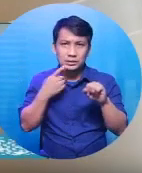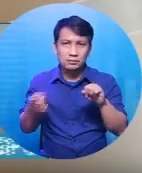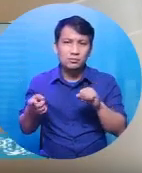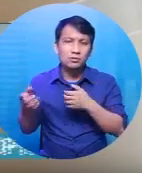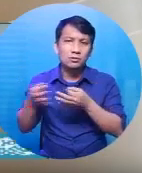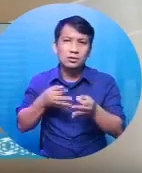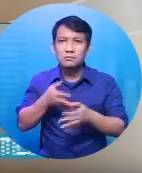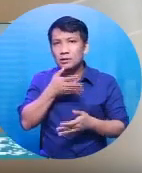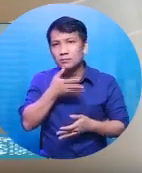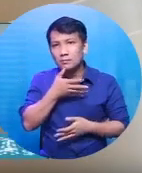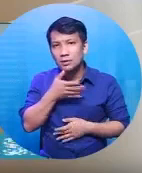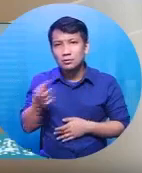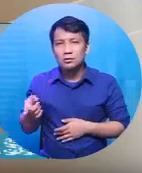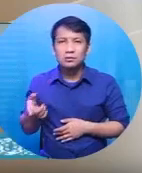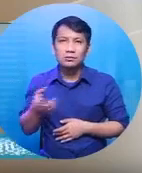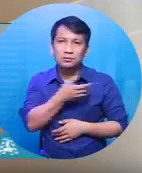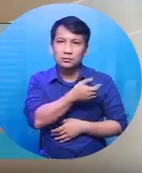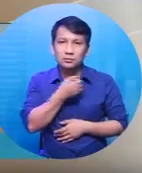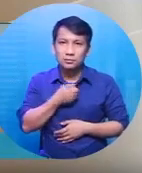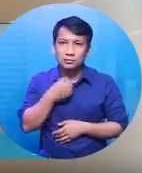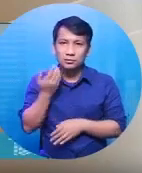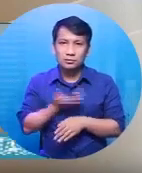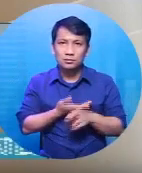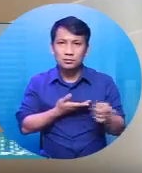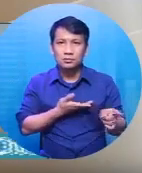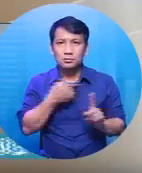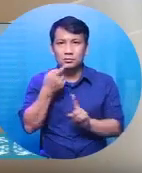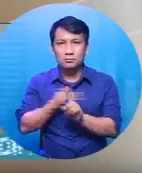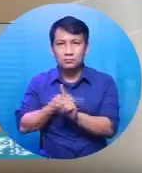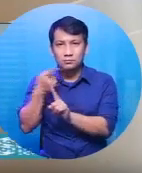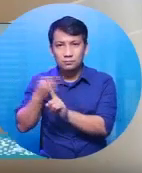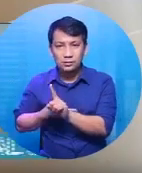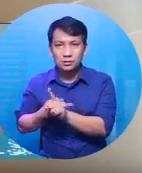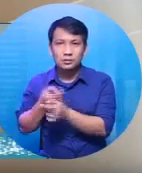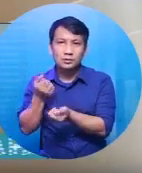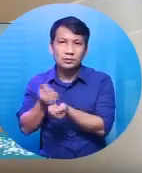So alam ko po kung anong hinahabol niya. Gusto niya po siguro uli ng monthly na padala.